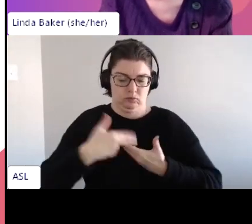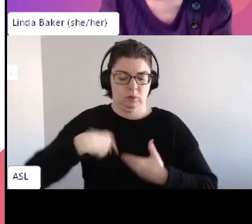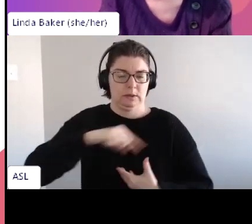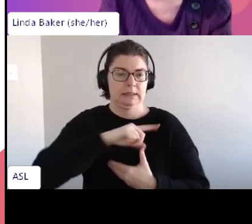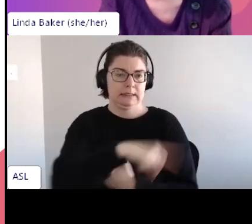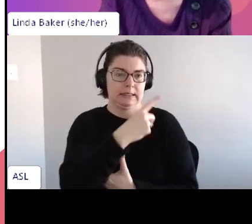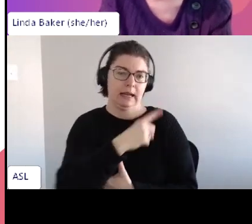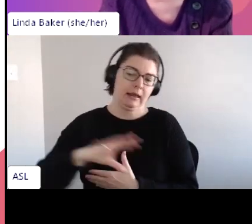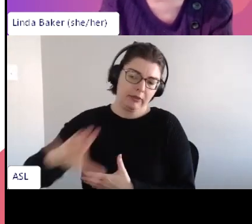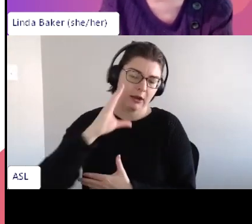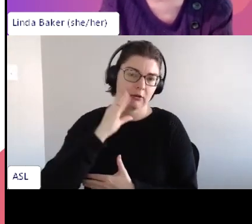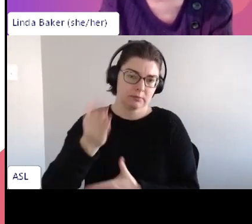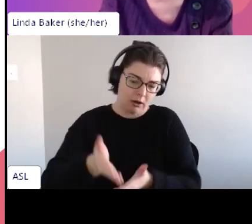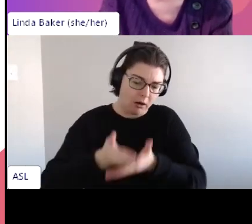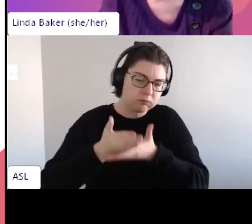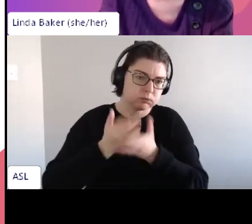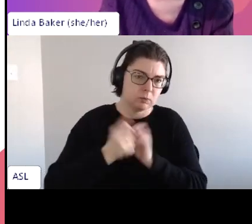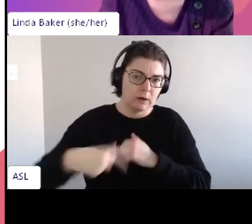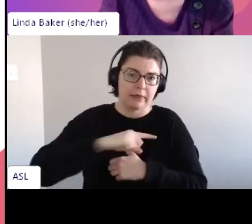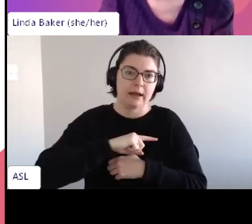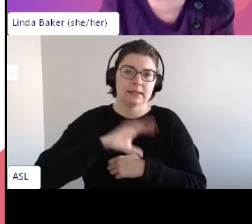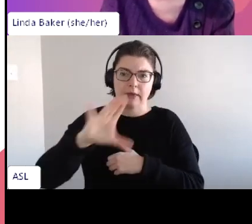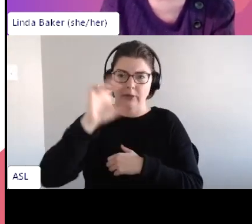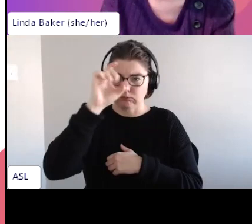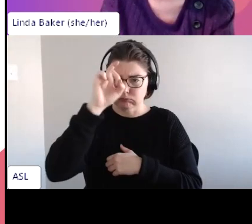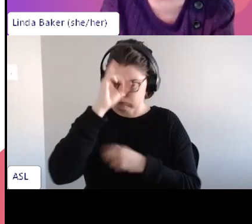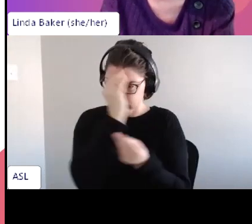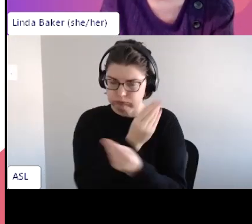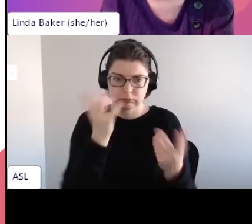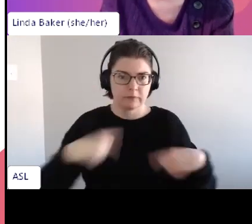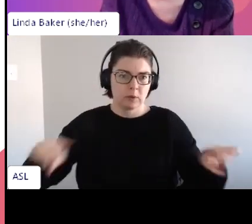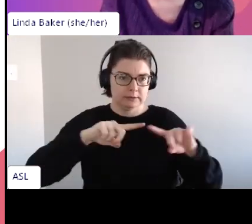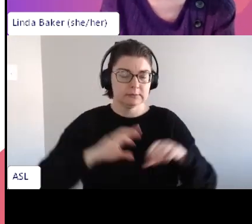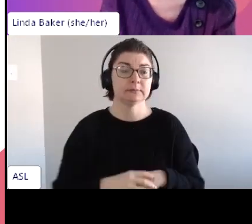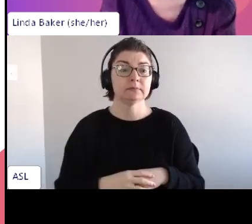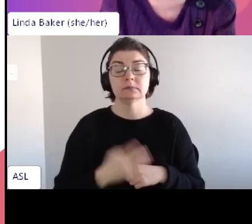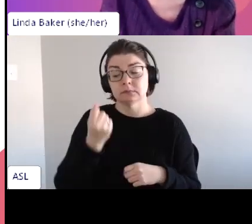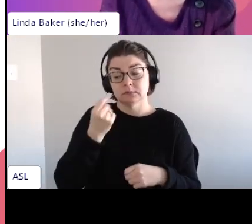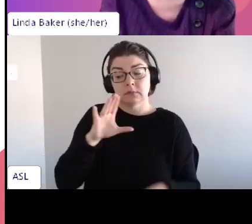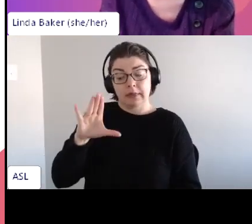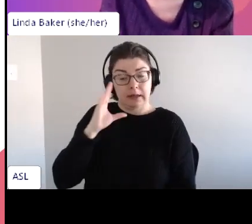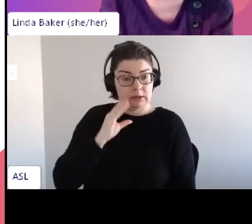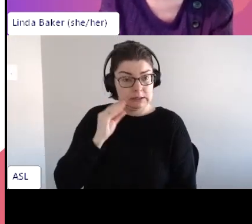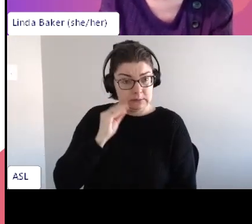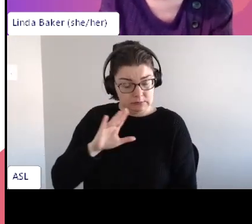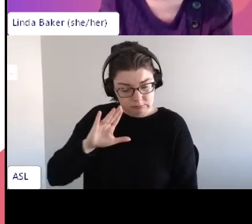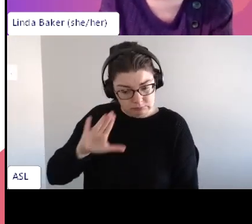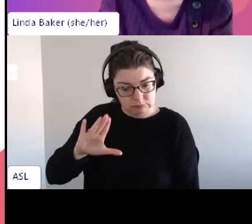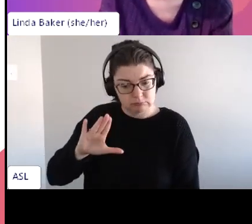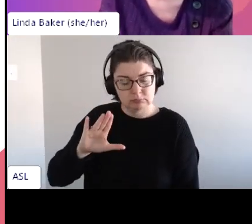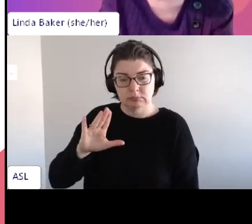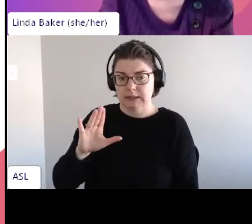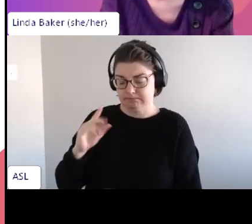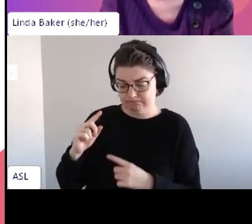jeunes qui soignent à nous pour partager leurs expériences et leurs sagesse veuillez noter que les expériences que ces jeunes vont